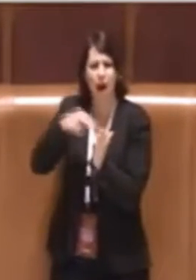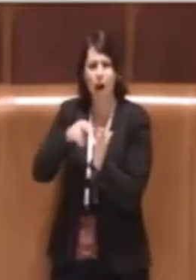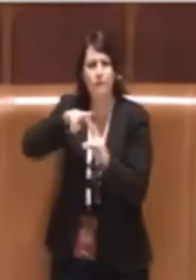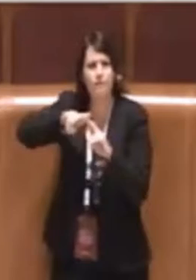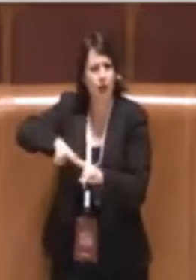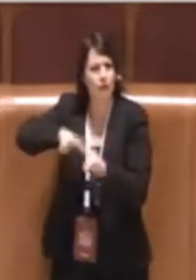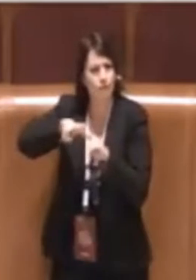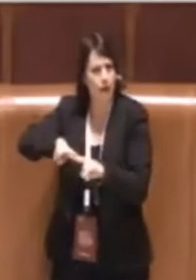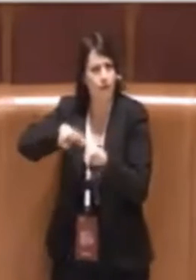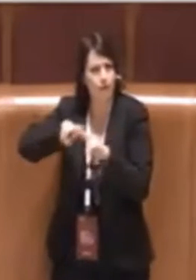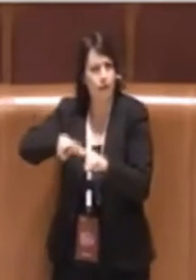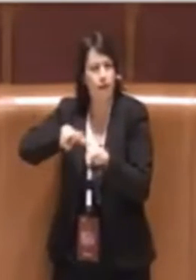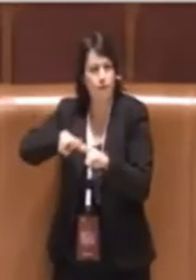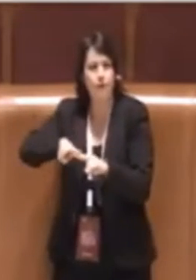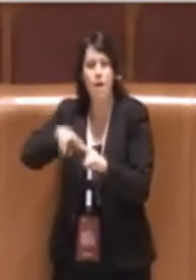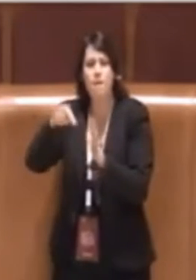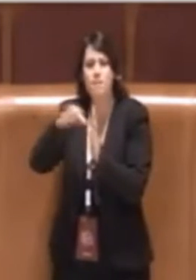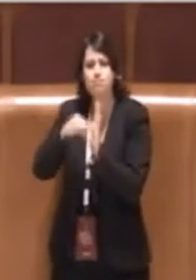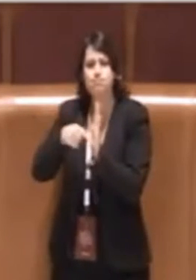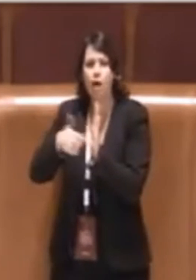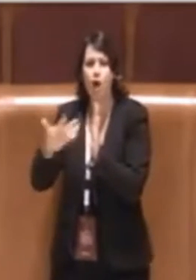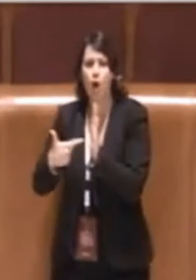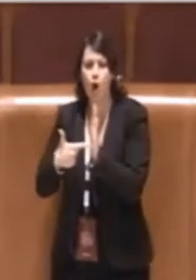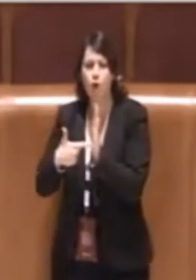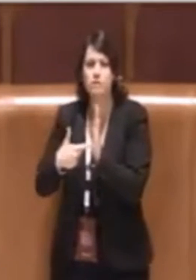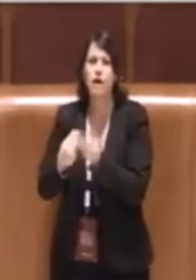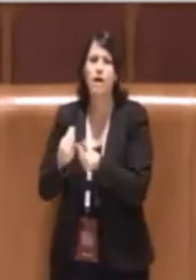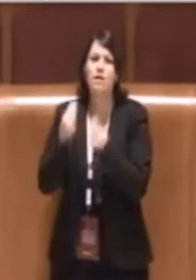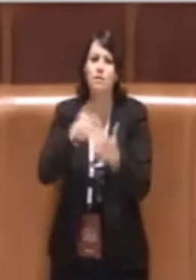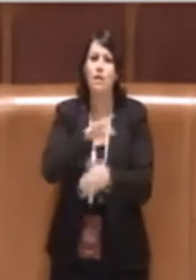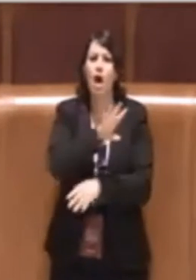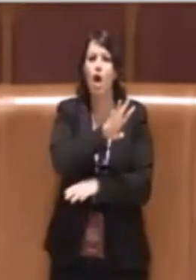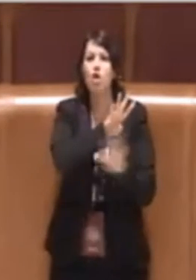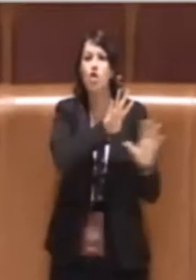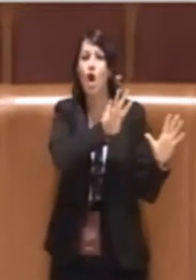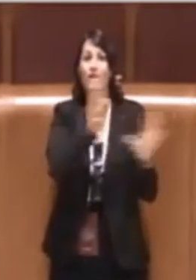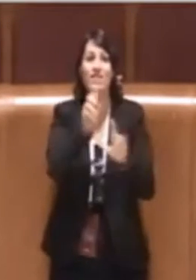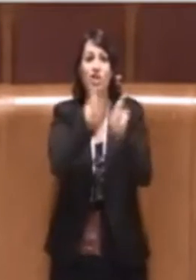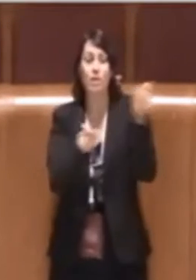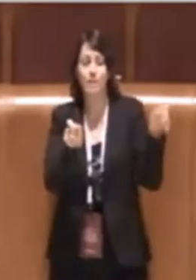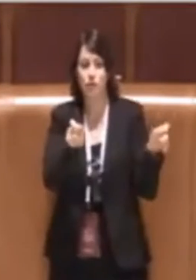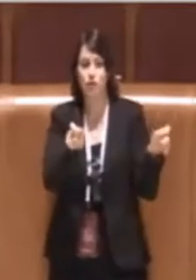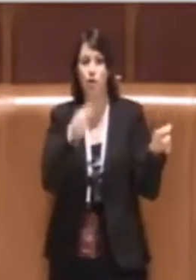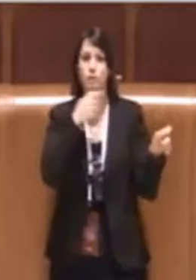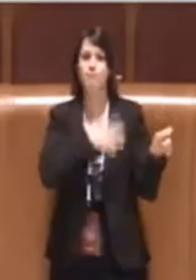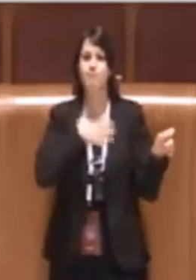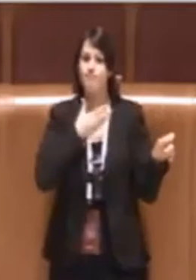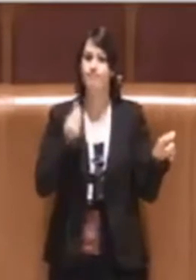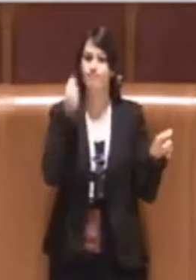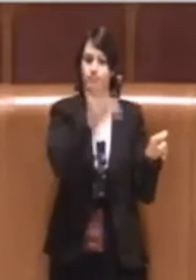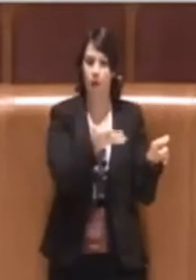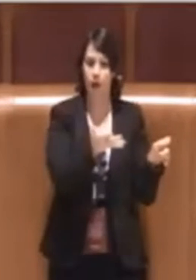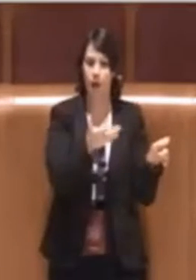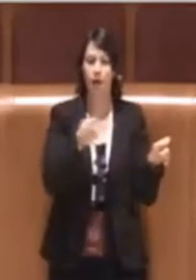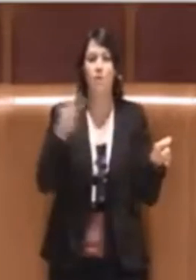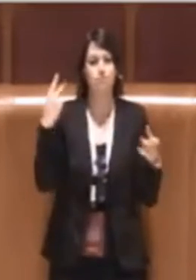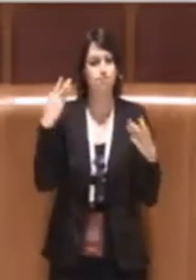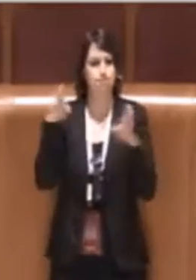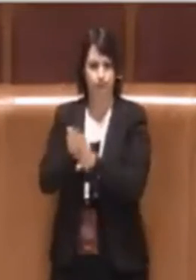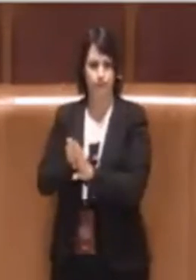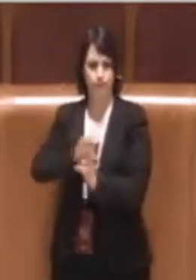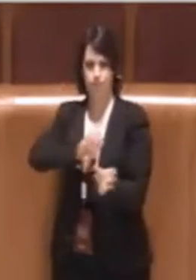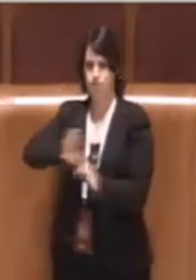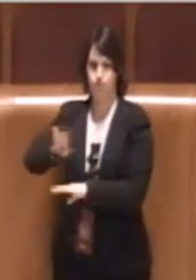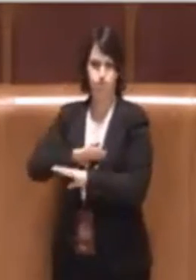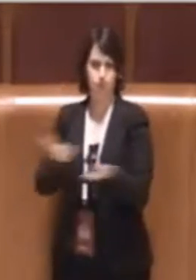numero più o meno pari a 900 persone, e soprattutto da una chiusura della platea dei beneficiari, perché